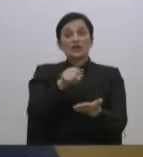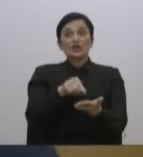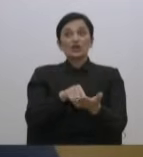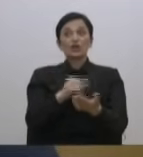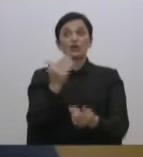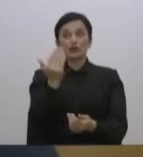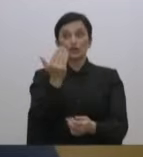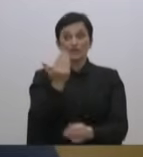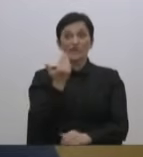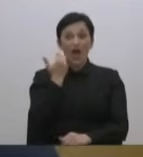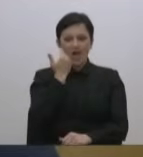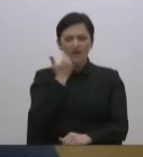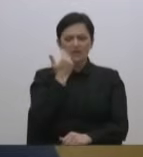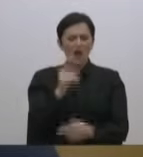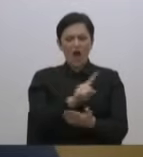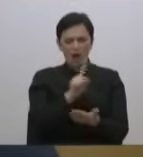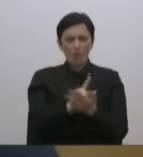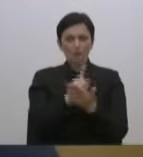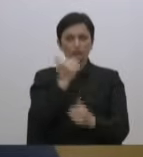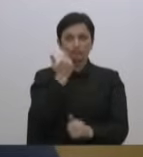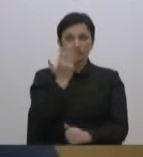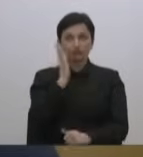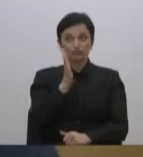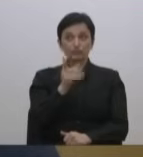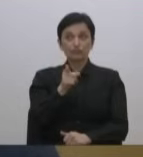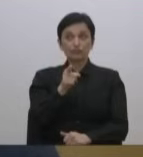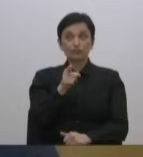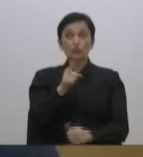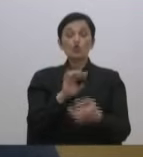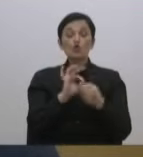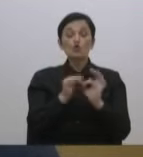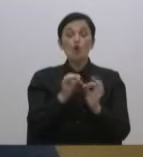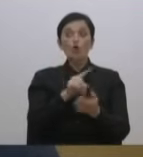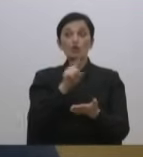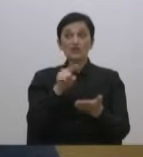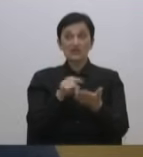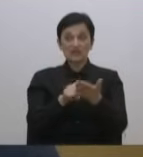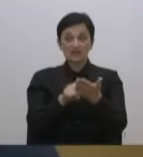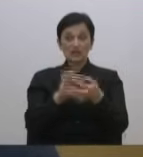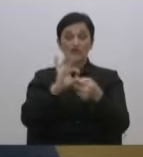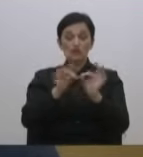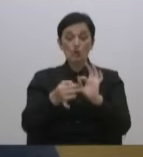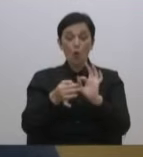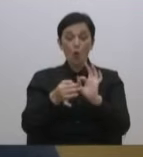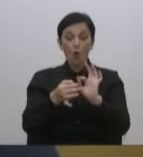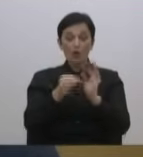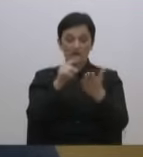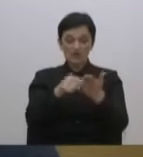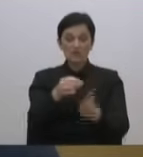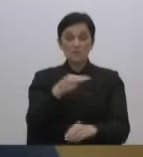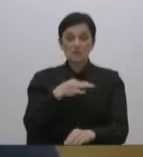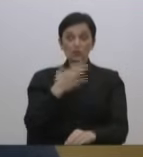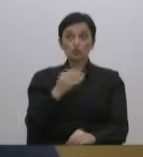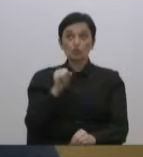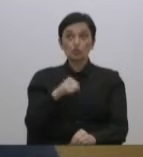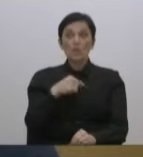აი თქვენ შეგრცხვებათ აუცილებლად. ეხლა რა შეეხება კონკრეტული კითხვა დაგისვი და კონკრეტულ კითხვაზე მიპასუხე თუ